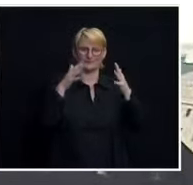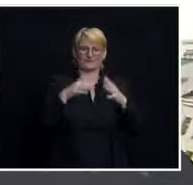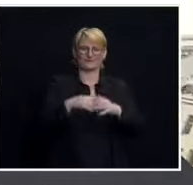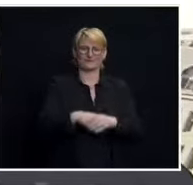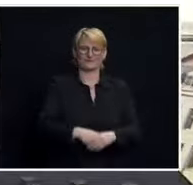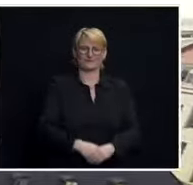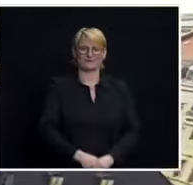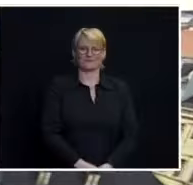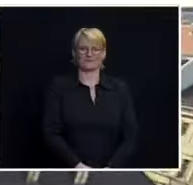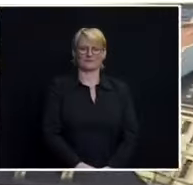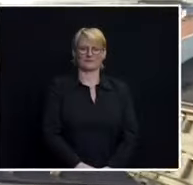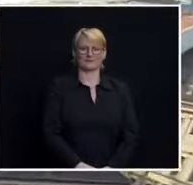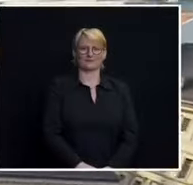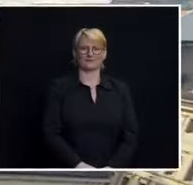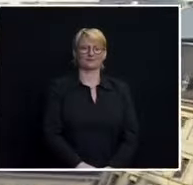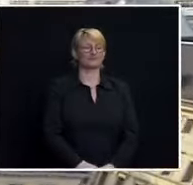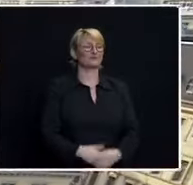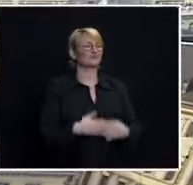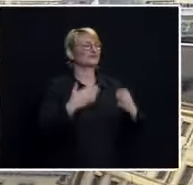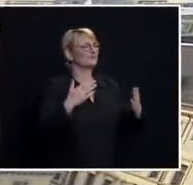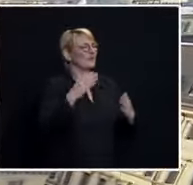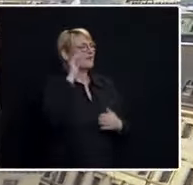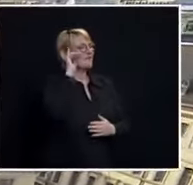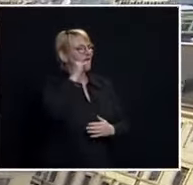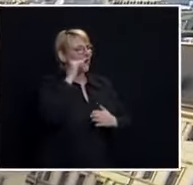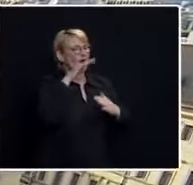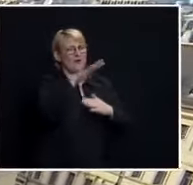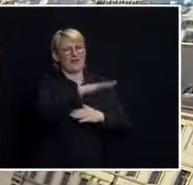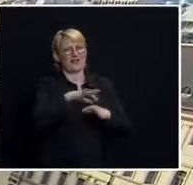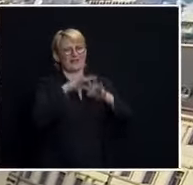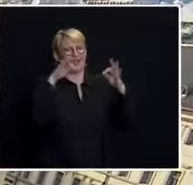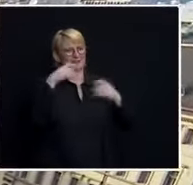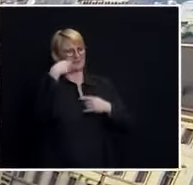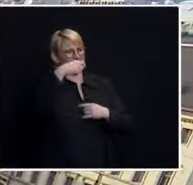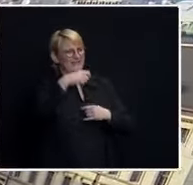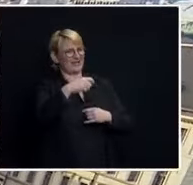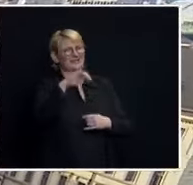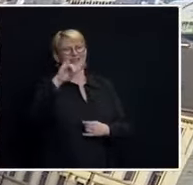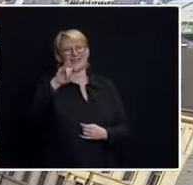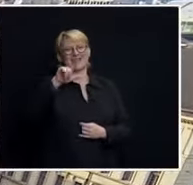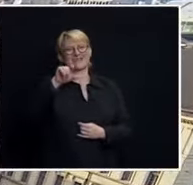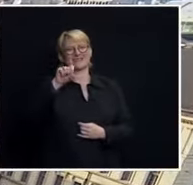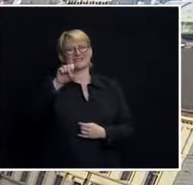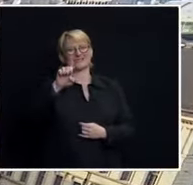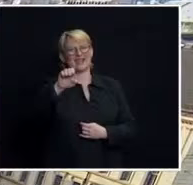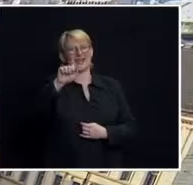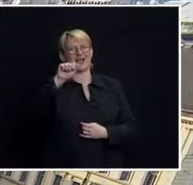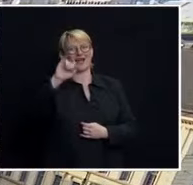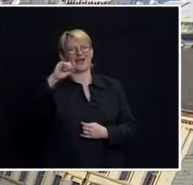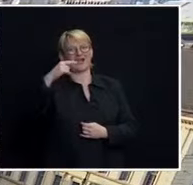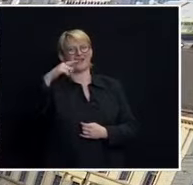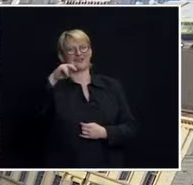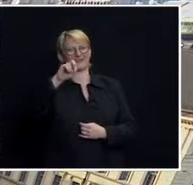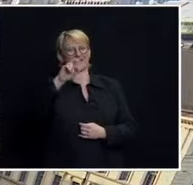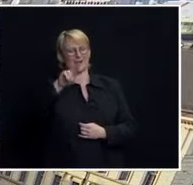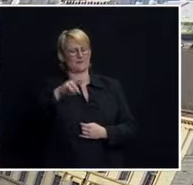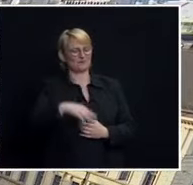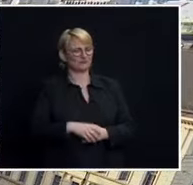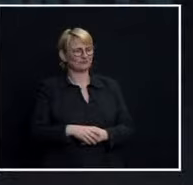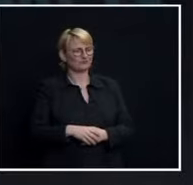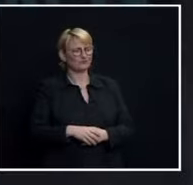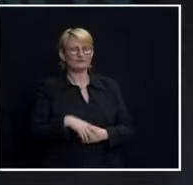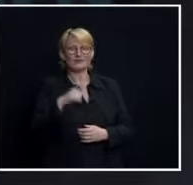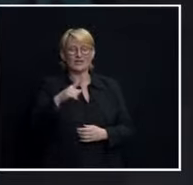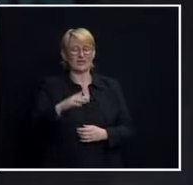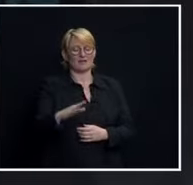Vielen Dank, Frau Landtagspräsidentin Ilse Aigner. Wir haben gerade gehört, dass München eine zentrale Rolle